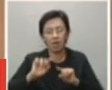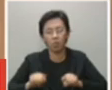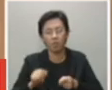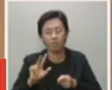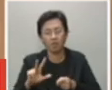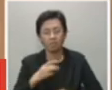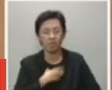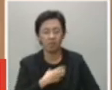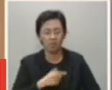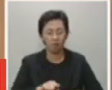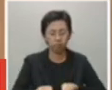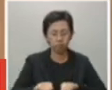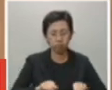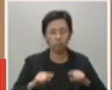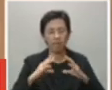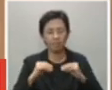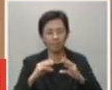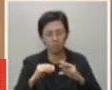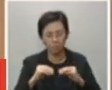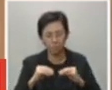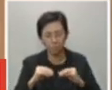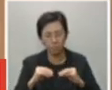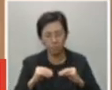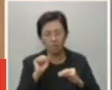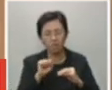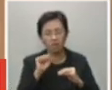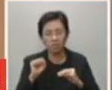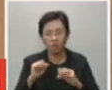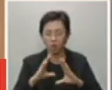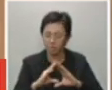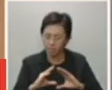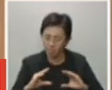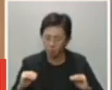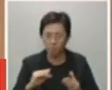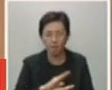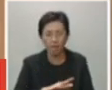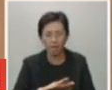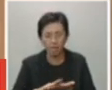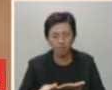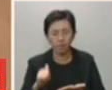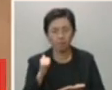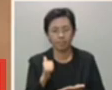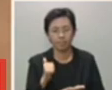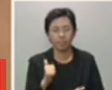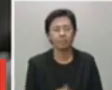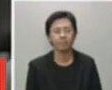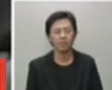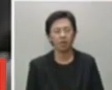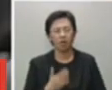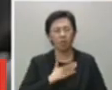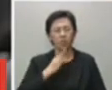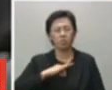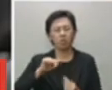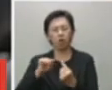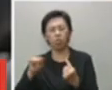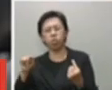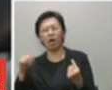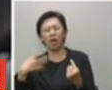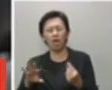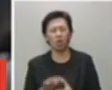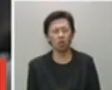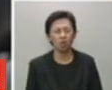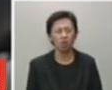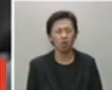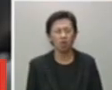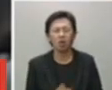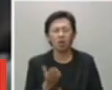อให้การควบคุมสภาอยู่ด้วยความสงบเรียบร้อยและศีลธรรมมันดีผมว่ามันไกลไปนะครับท่านวินิจฉัย